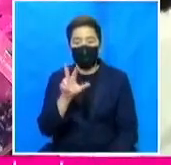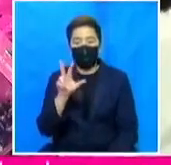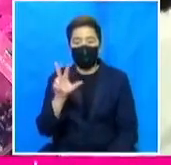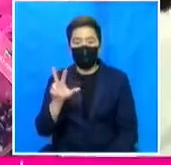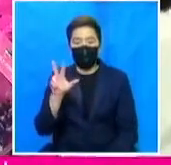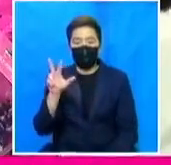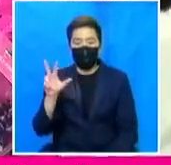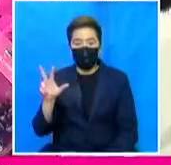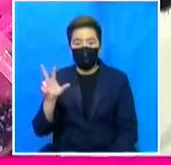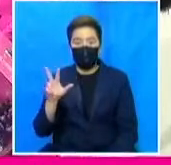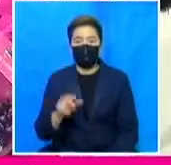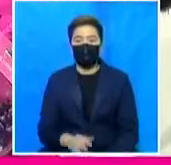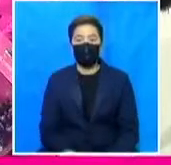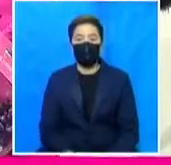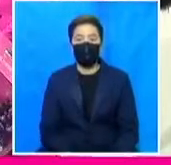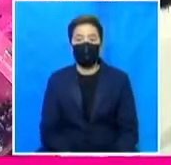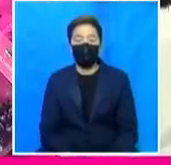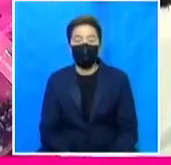9268333